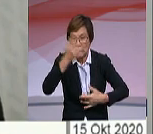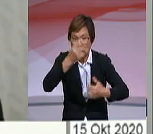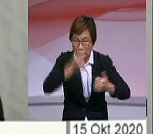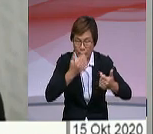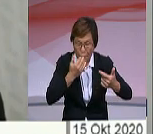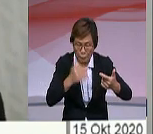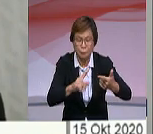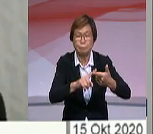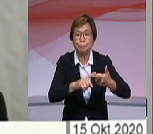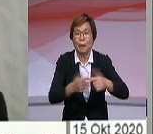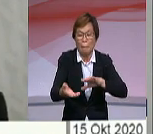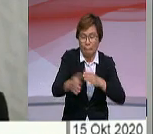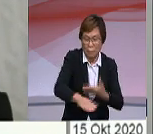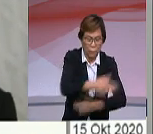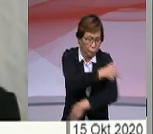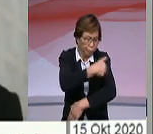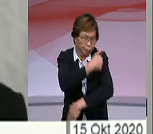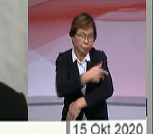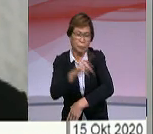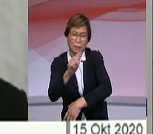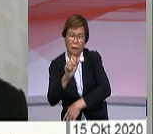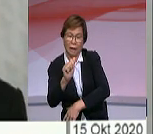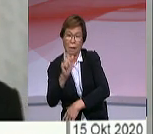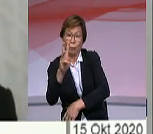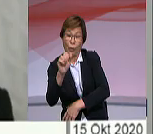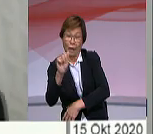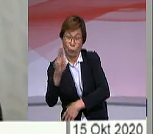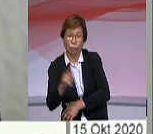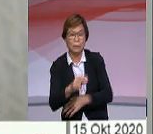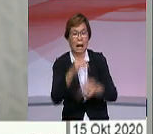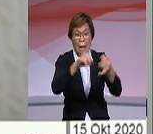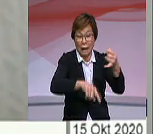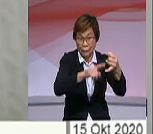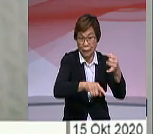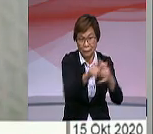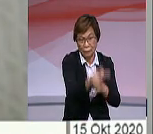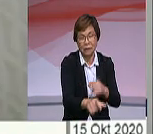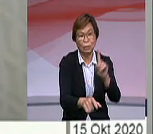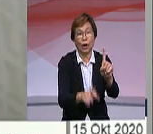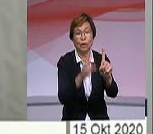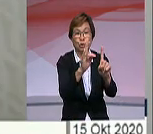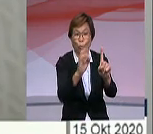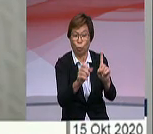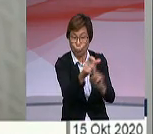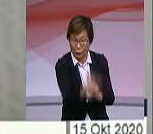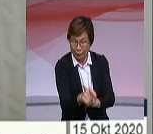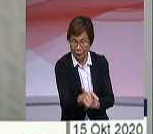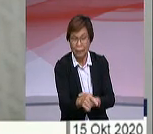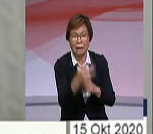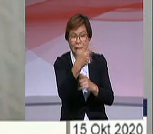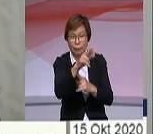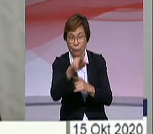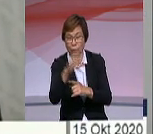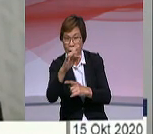kencing manis. Beliau meninggal di Hospital Tawau. Kes yang terakhir ialah kes 170, iaitu kes